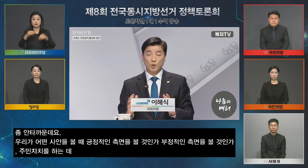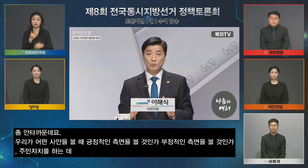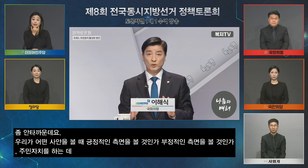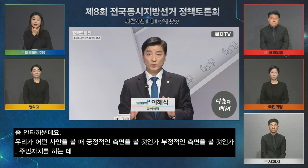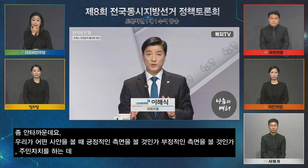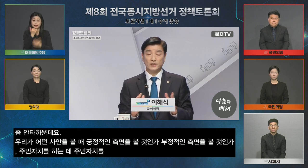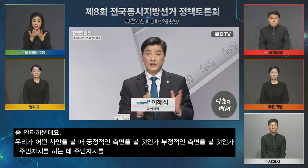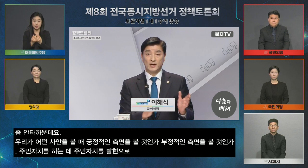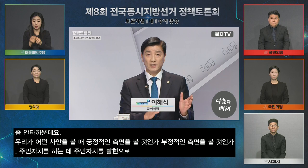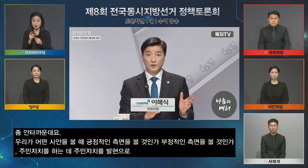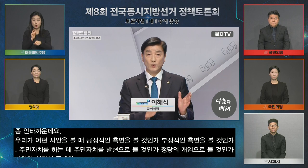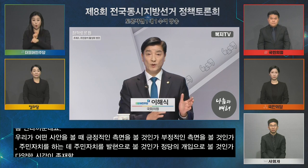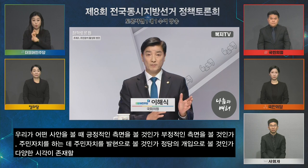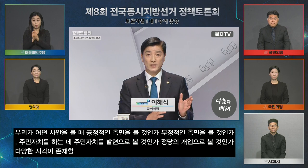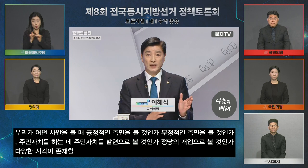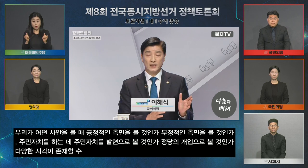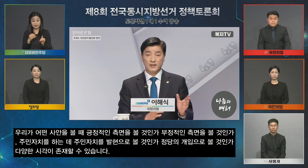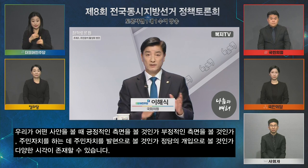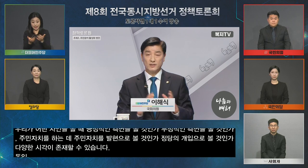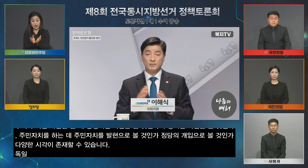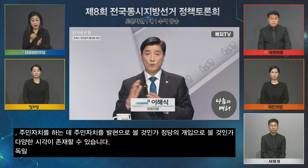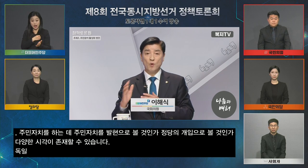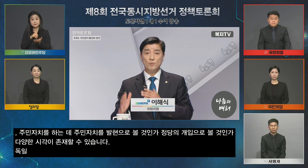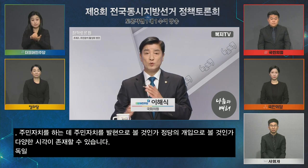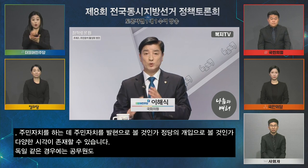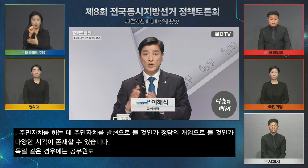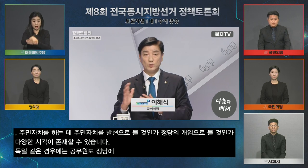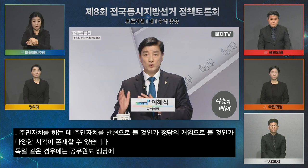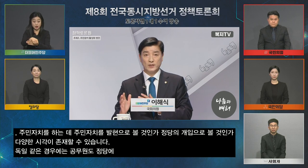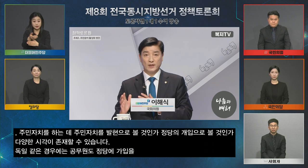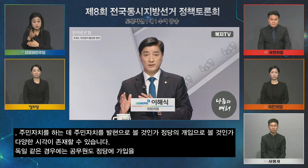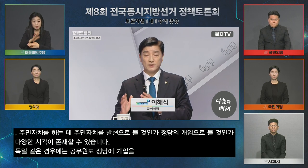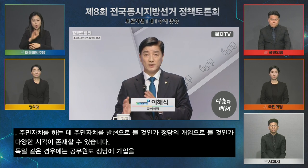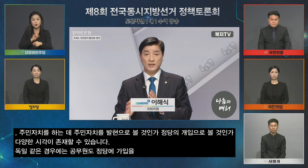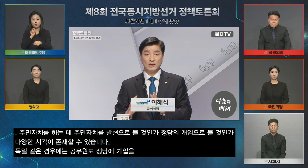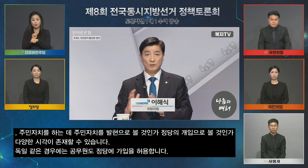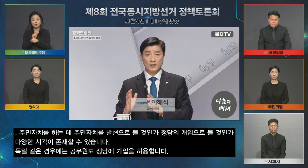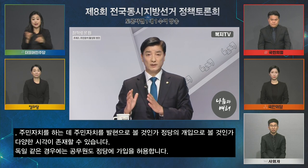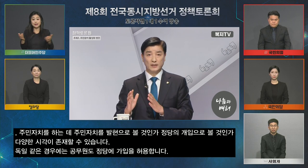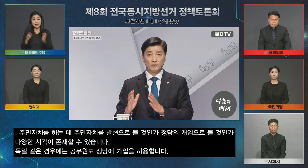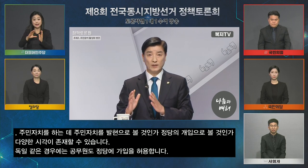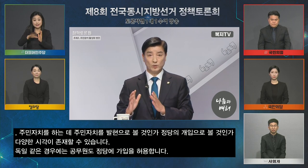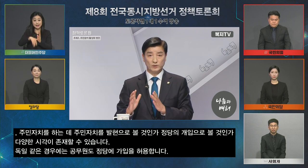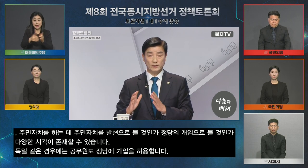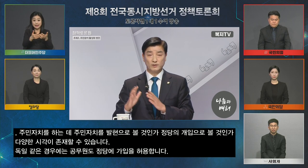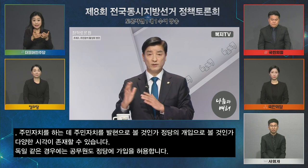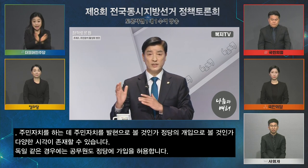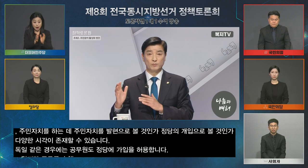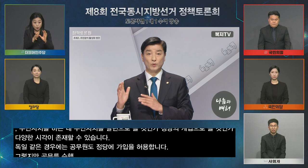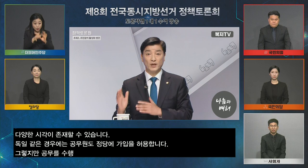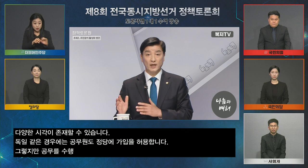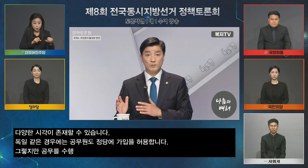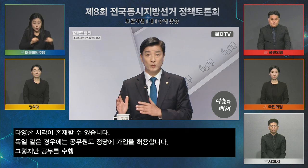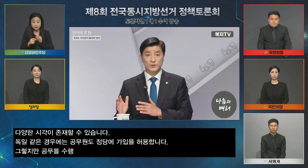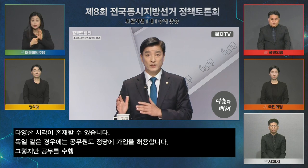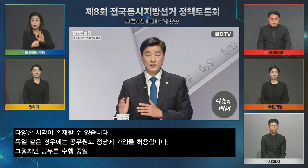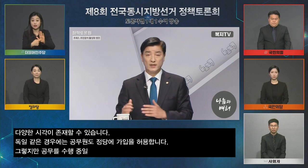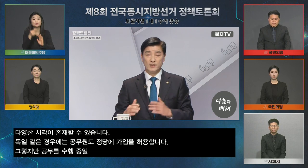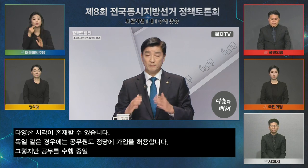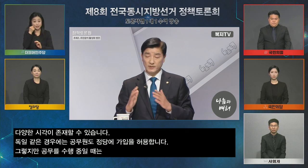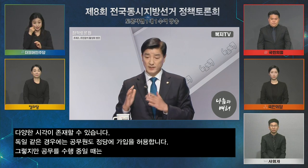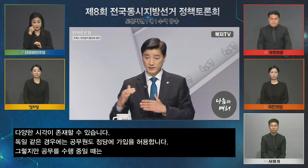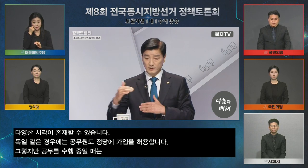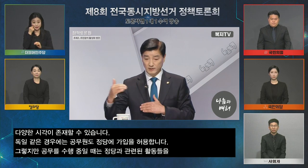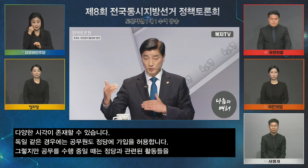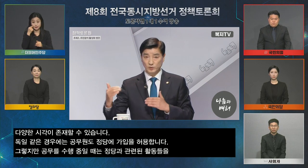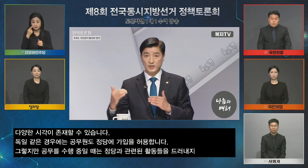경우에는 공무원도 정당에 가입을 허용합니다. 그렇지만 공무를 수행 중일 때는 정당과 관련된 활동들을 드러내지 못하게 함으로써